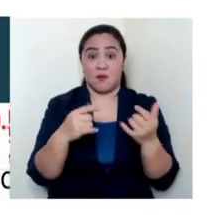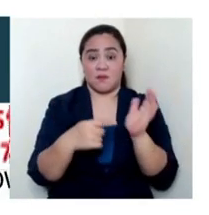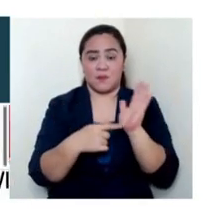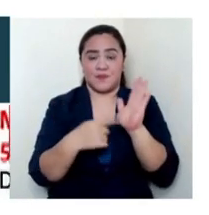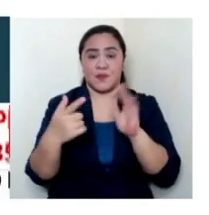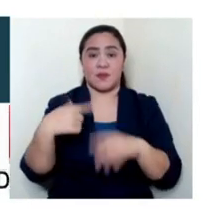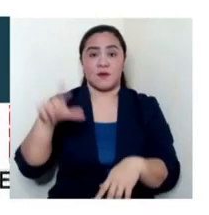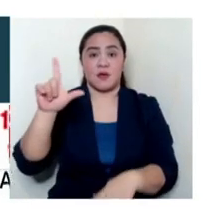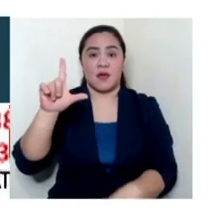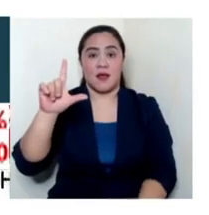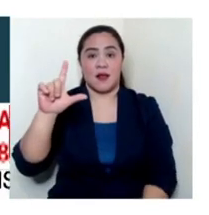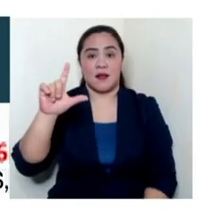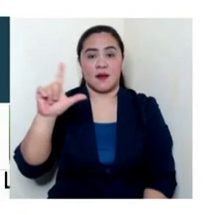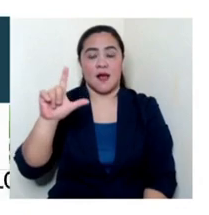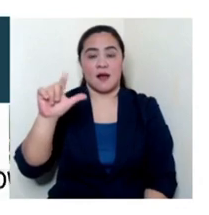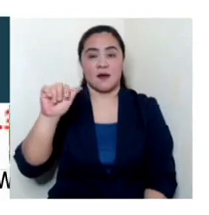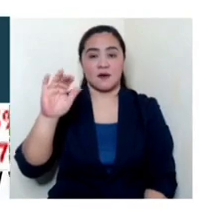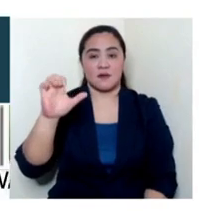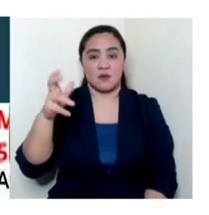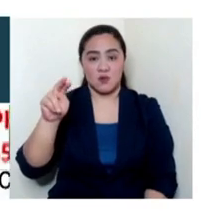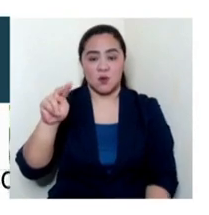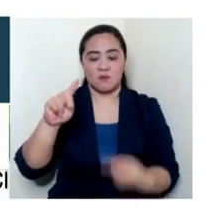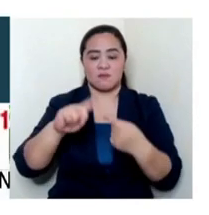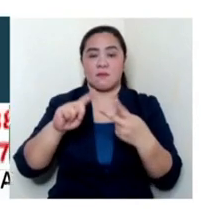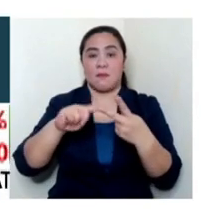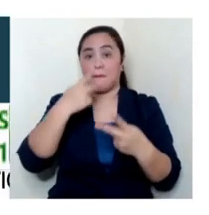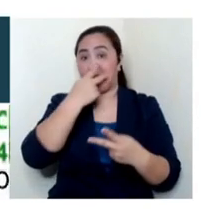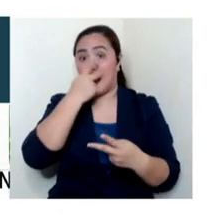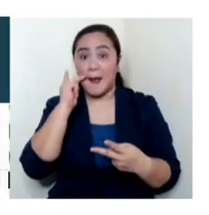Lacson, Pacquiao's, and Robredo slates.